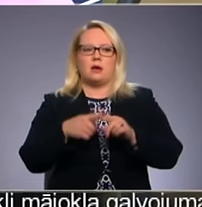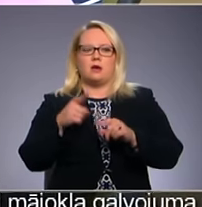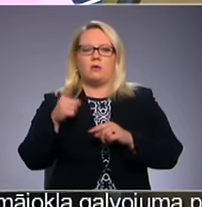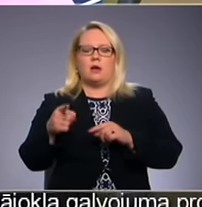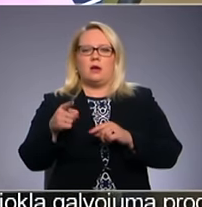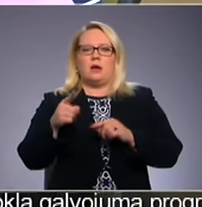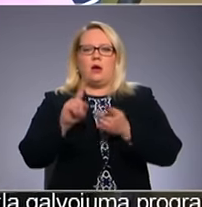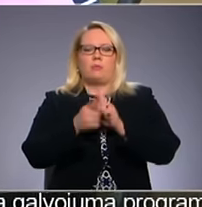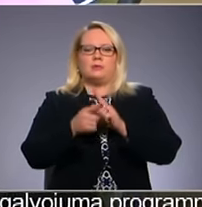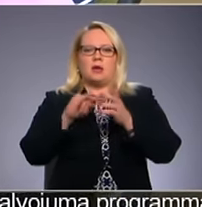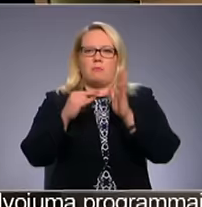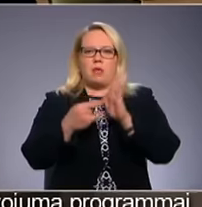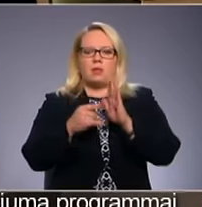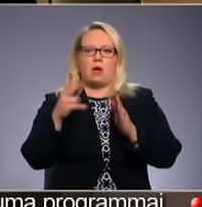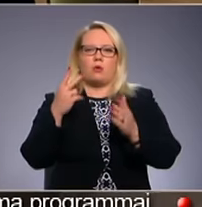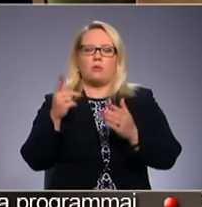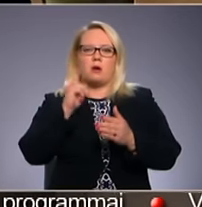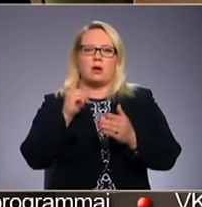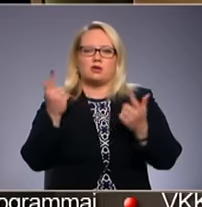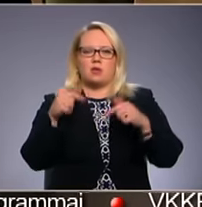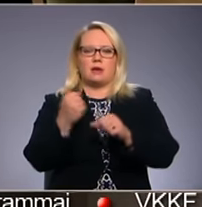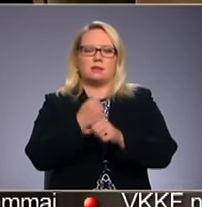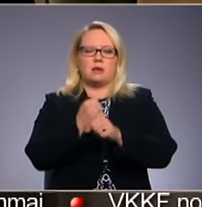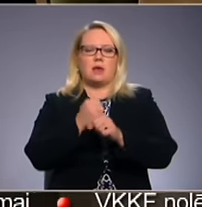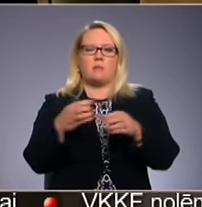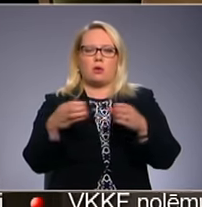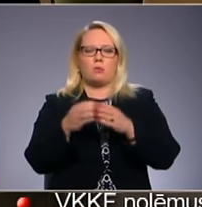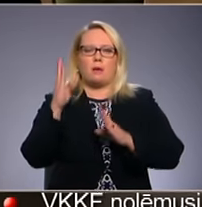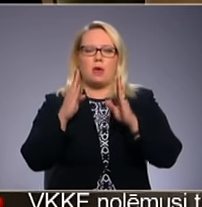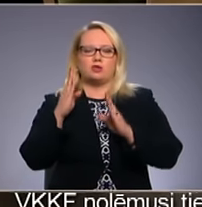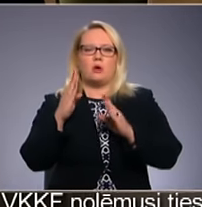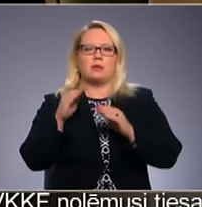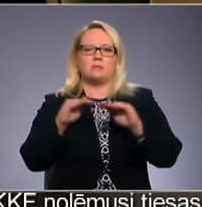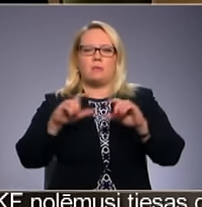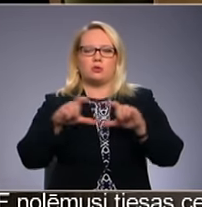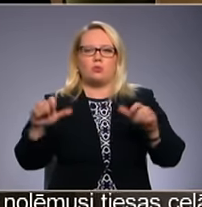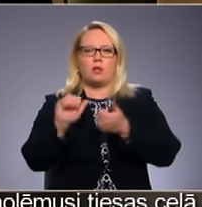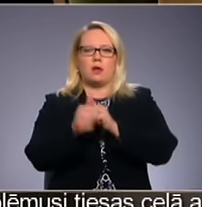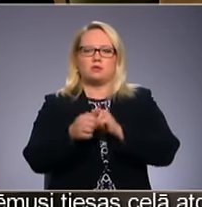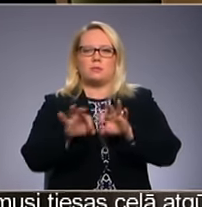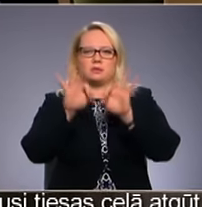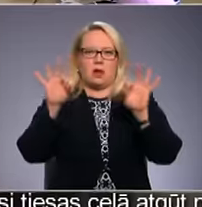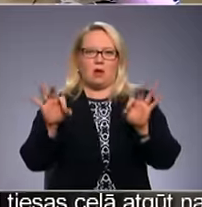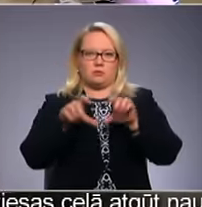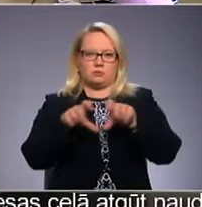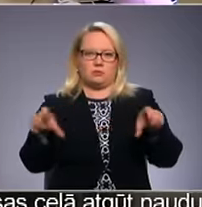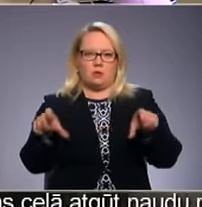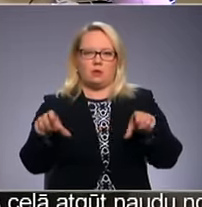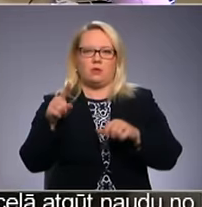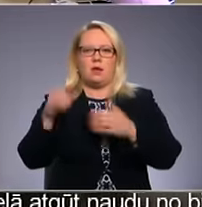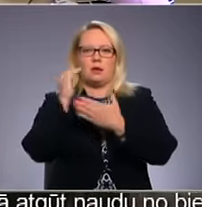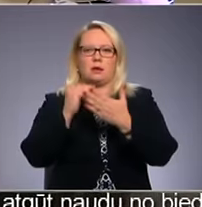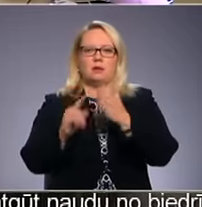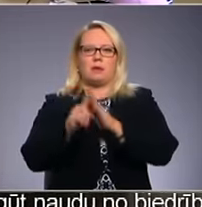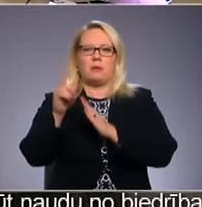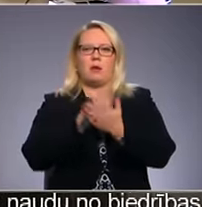un optimizācijas plānā, kur pašlaik izstrādā darba grupa, Mežotnes pamatskola plānots reorganizēt par sākumu skolu. Nu, tie kritēriji